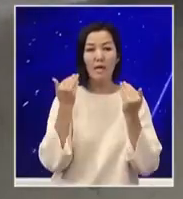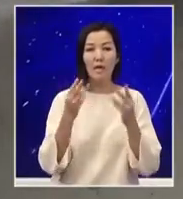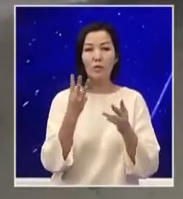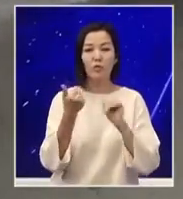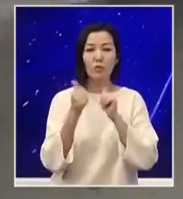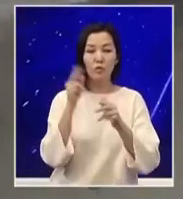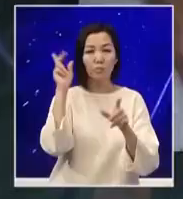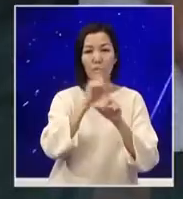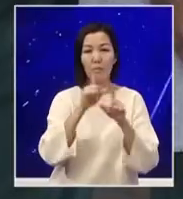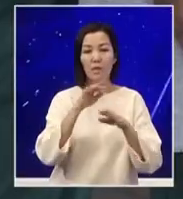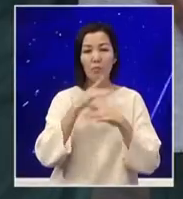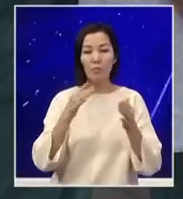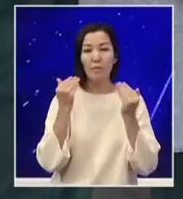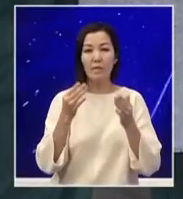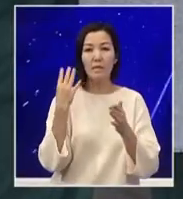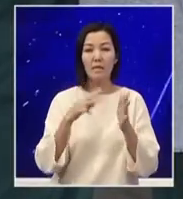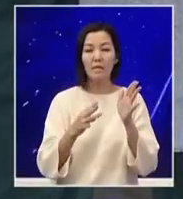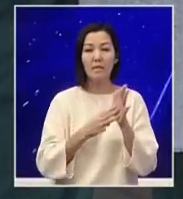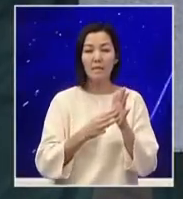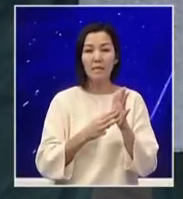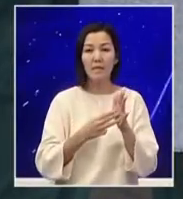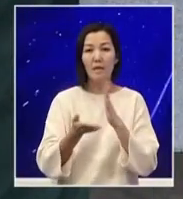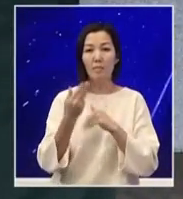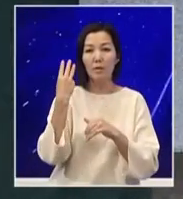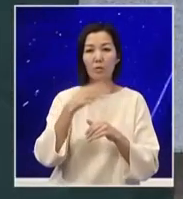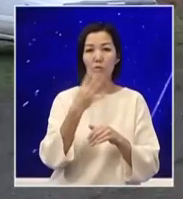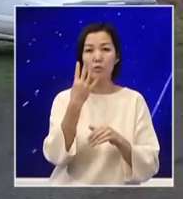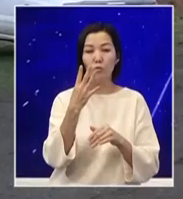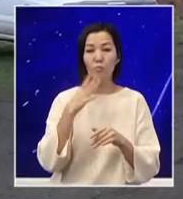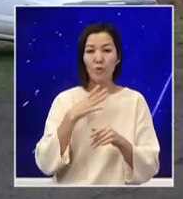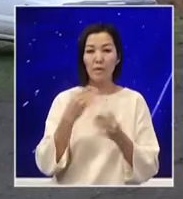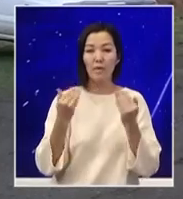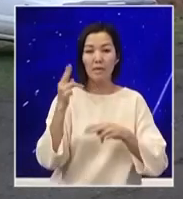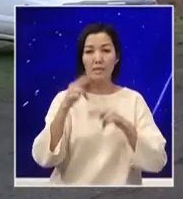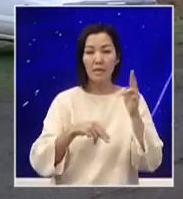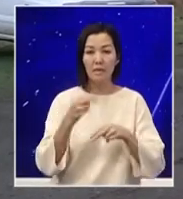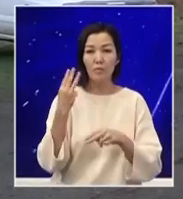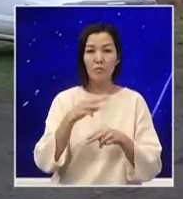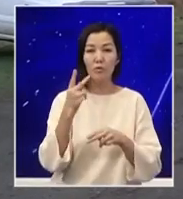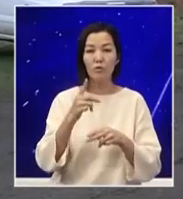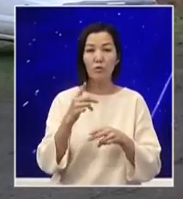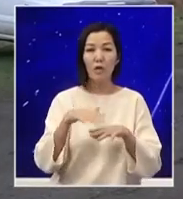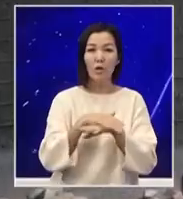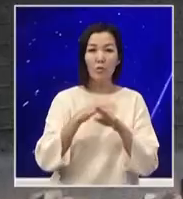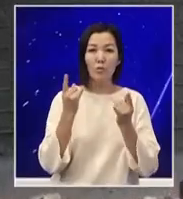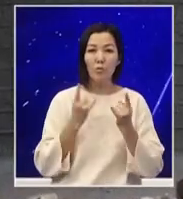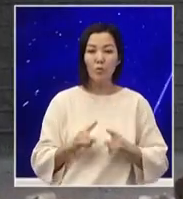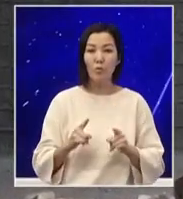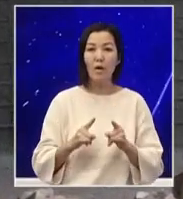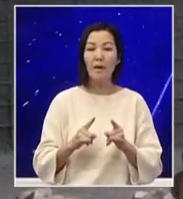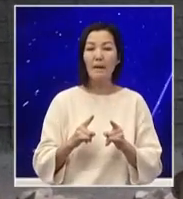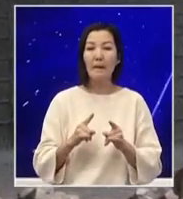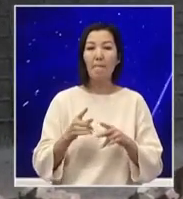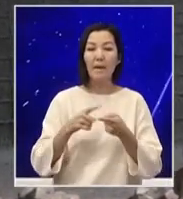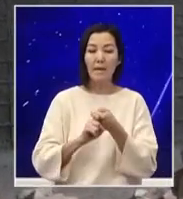ауысымда мектеп көп. Қазір саны 48, былтыр 34 еді. 33-ін салып бастаған біз. Демографиялық өсімнен үлгер алмай жатырмыз, дейді